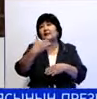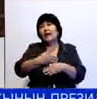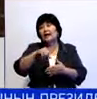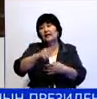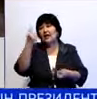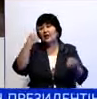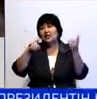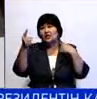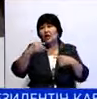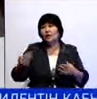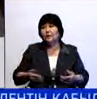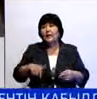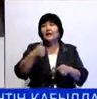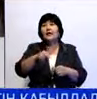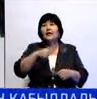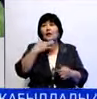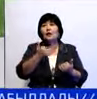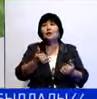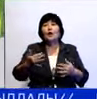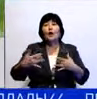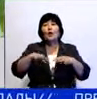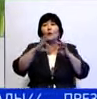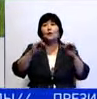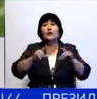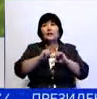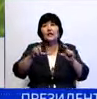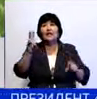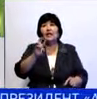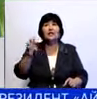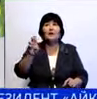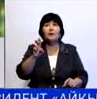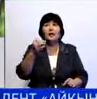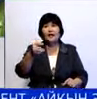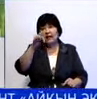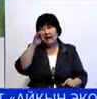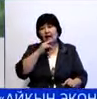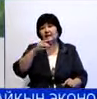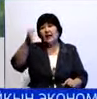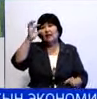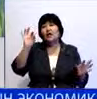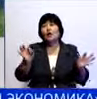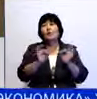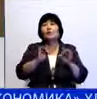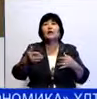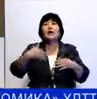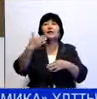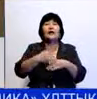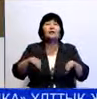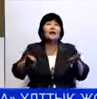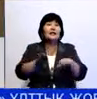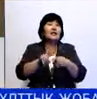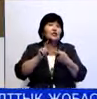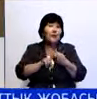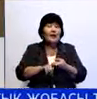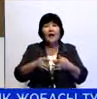сардарының шығармашылық ғұмырындағы ең елеулі кезең өнердің қара шаңырағы Нартай Бекежанов атындағы Қазақ академиялық музыкалық драма театрымен тығыз